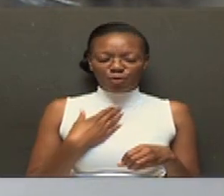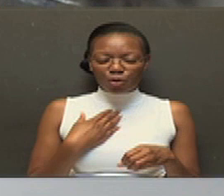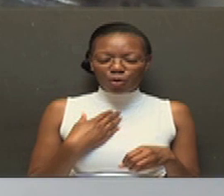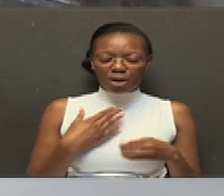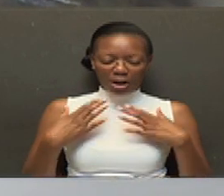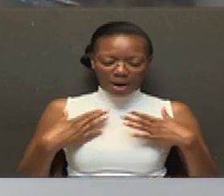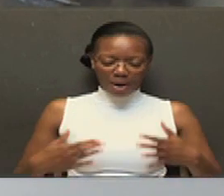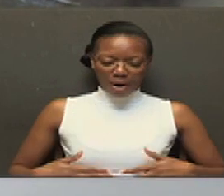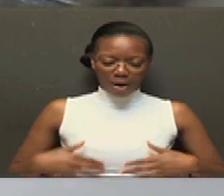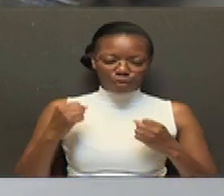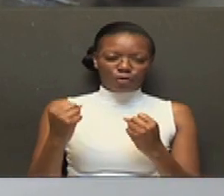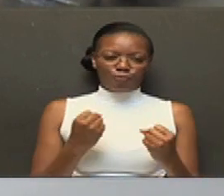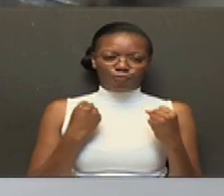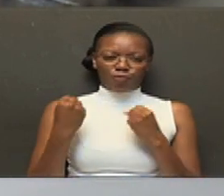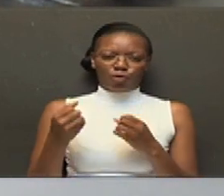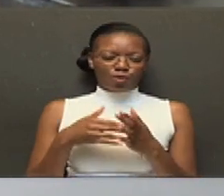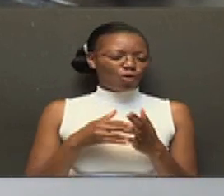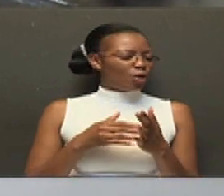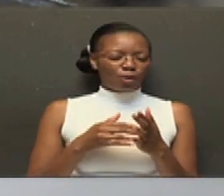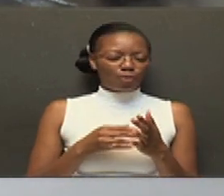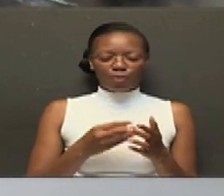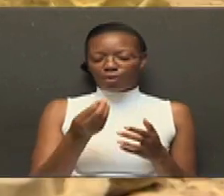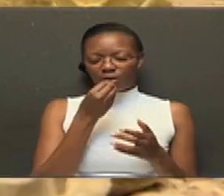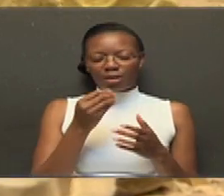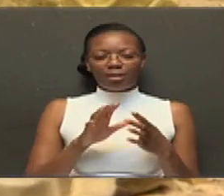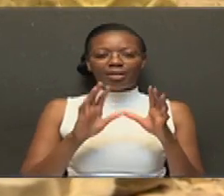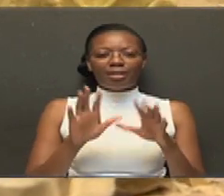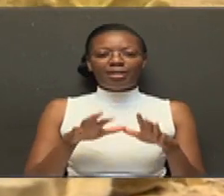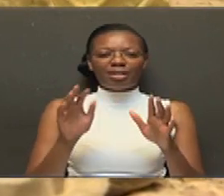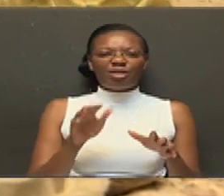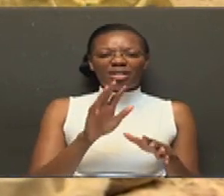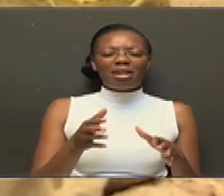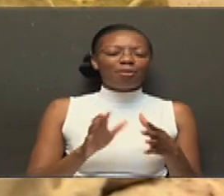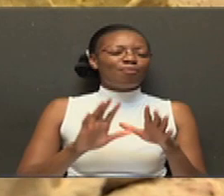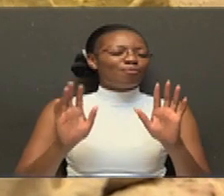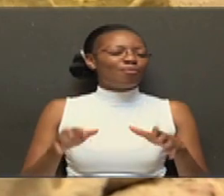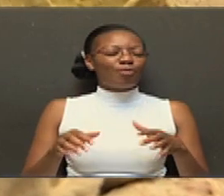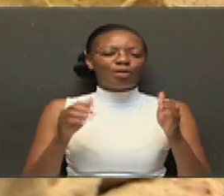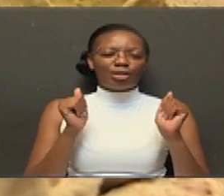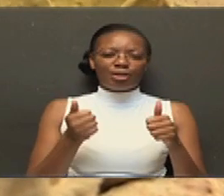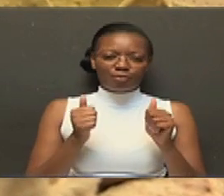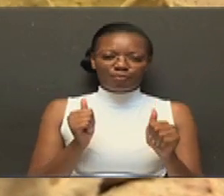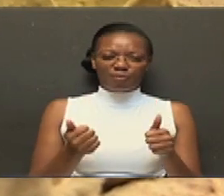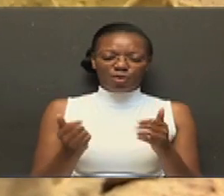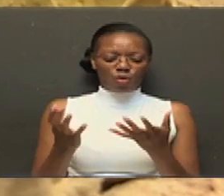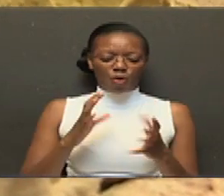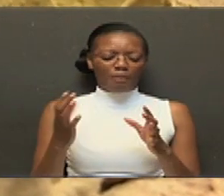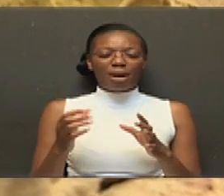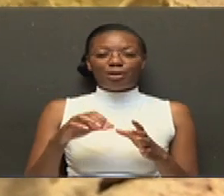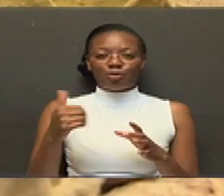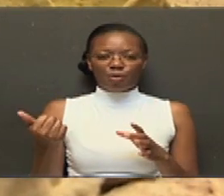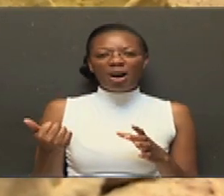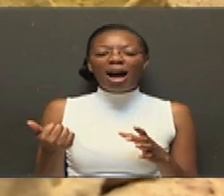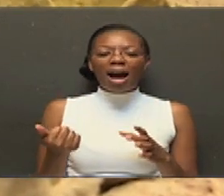na protini mwilini, anza kula wadudu hawa. Cricket ni protini rahisi sana kupatikana kuliko kitu chochote